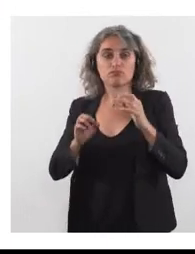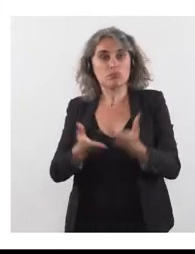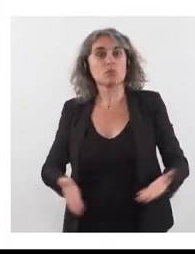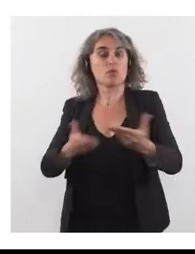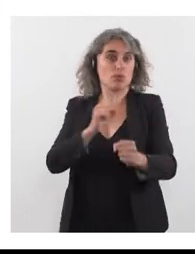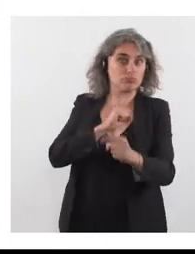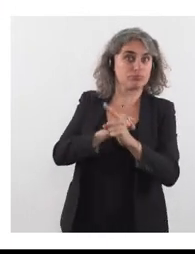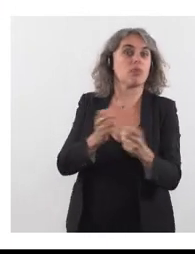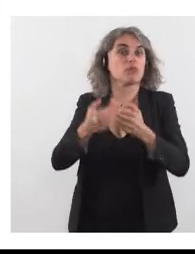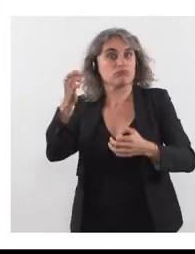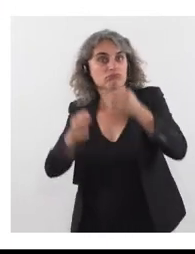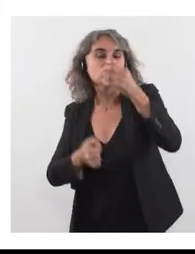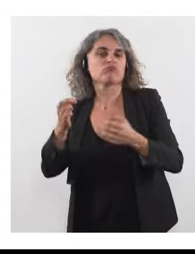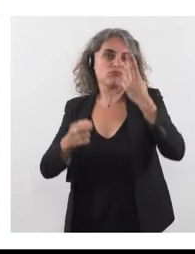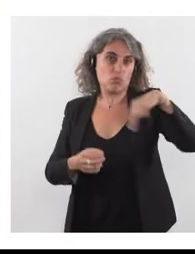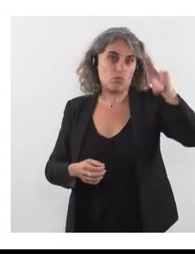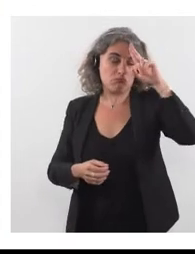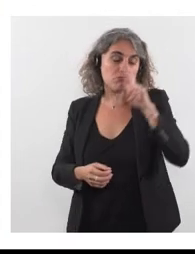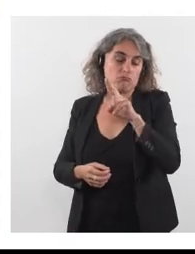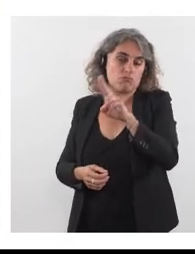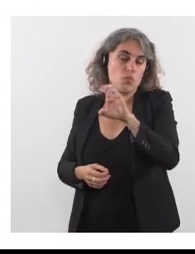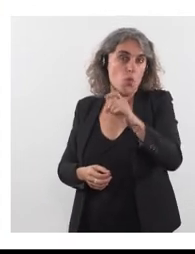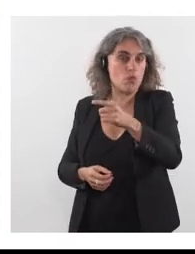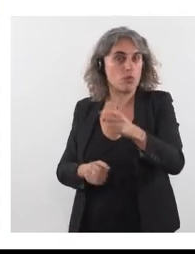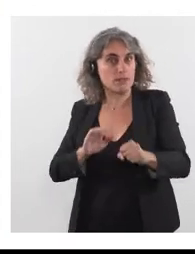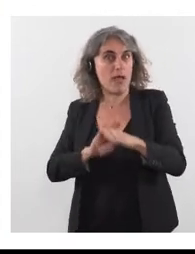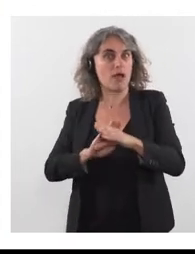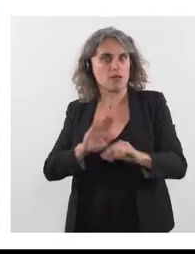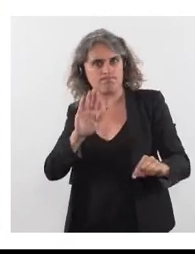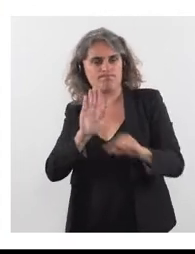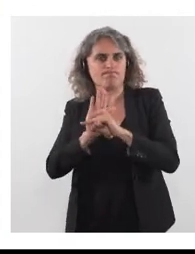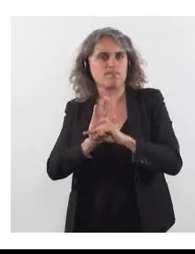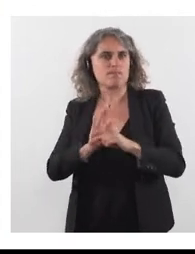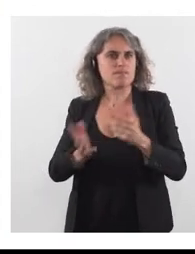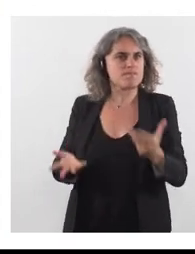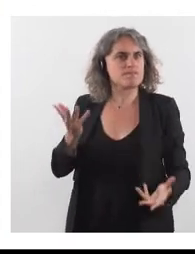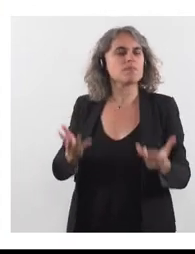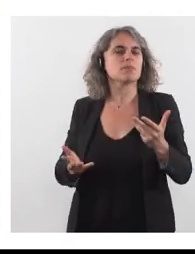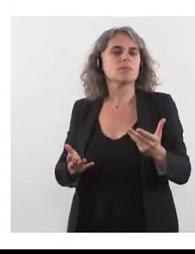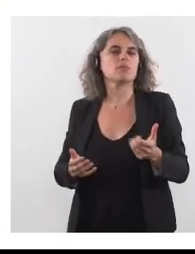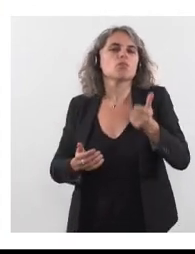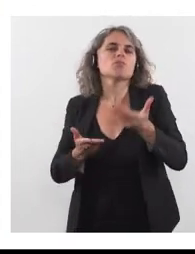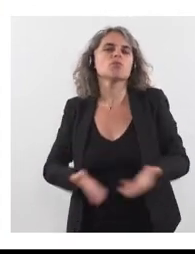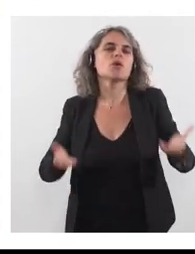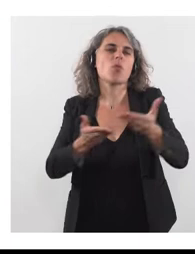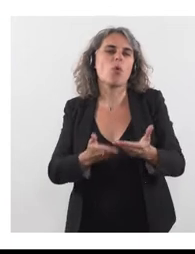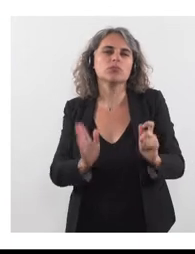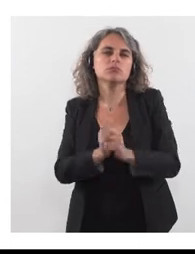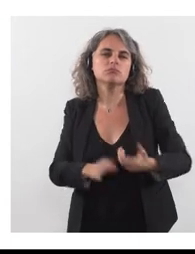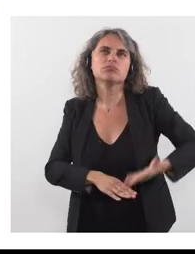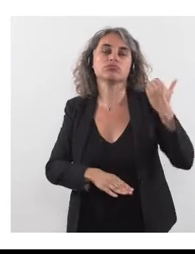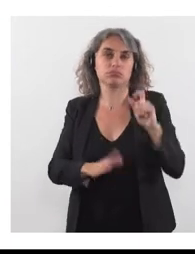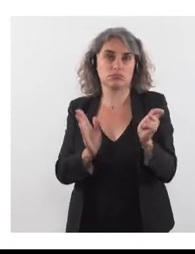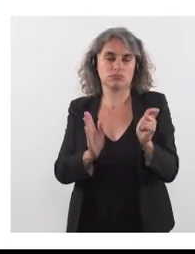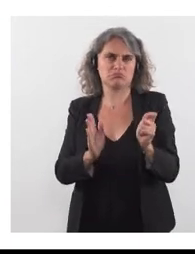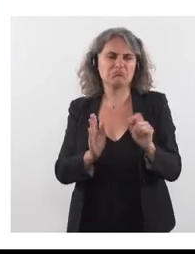de justice de l'Union européenne qui a été restrictive, en ce sens qu'elle a, notamment dans une affaire Belov qui date de